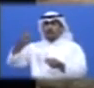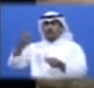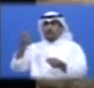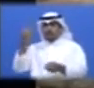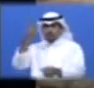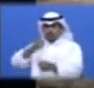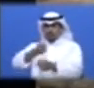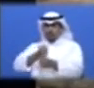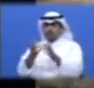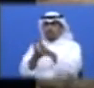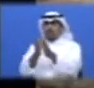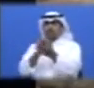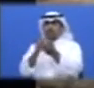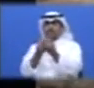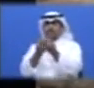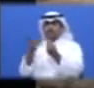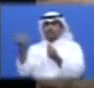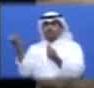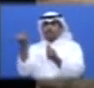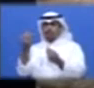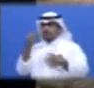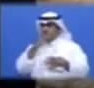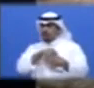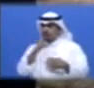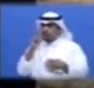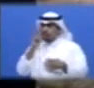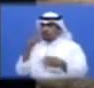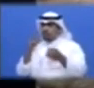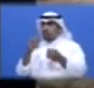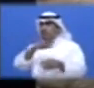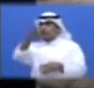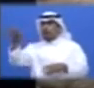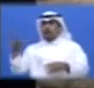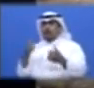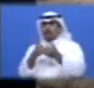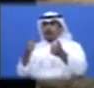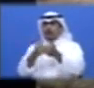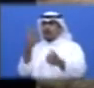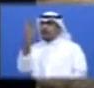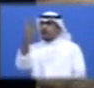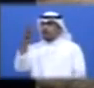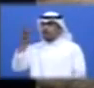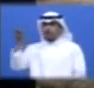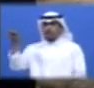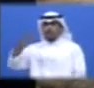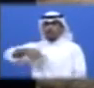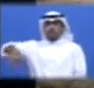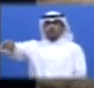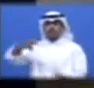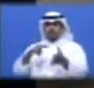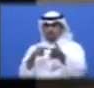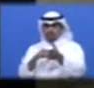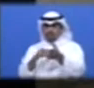مشروع المخابز التي ستستفيد منها 4000 أسرة سورية نازحة على امتداد المناطق